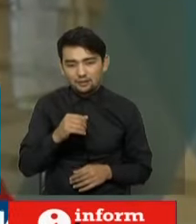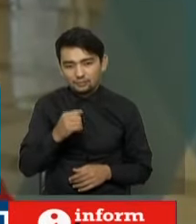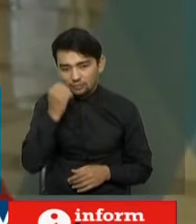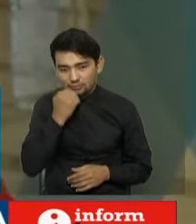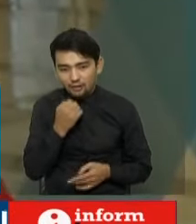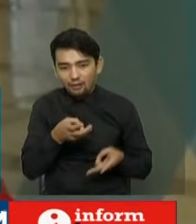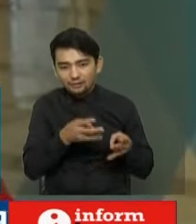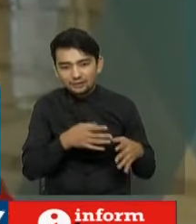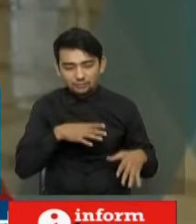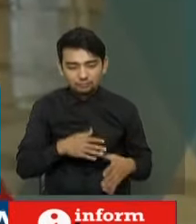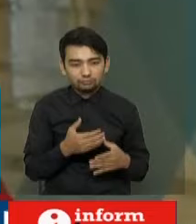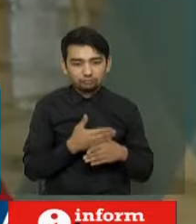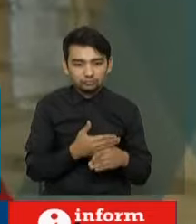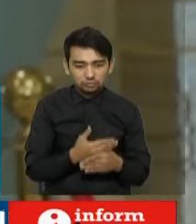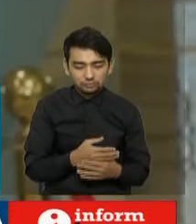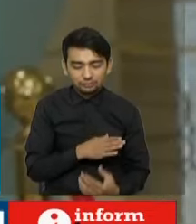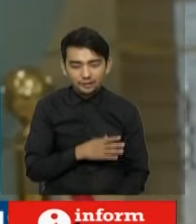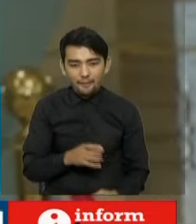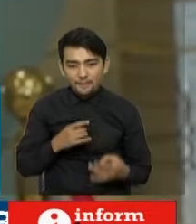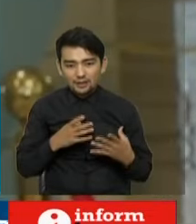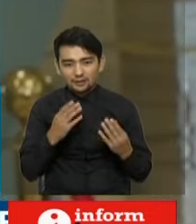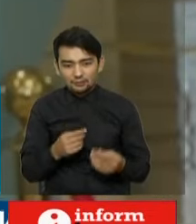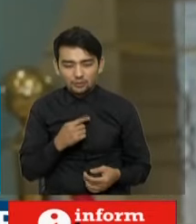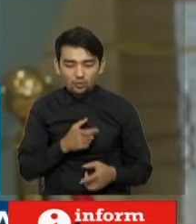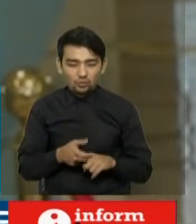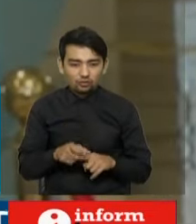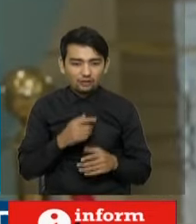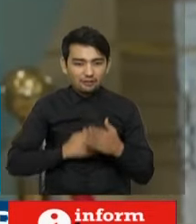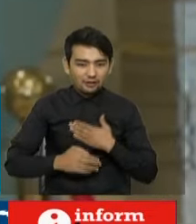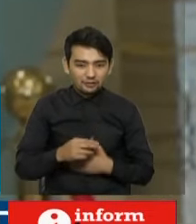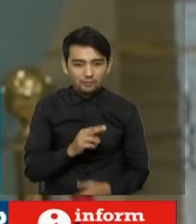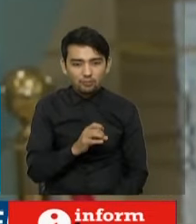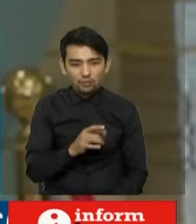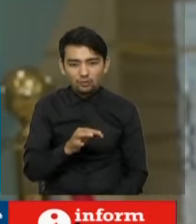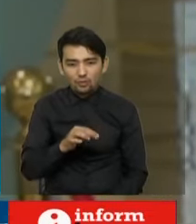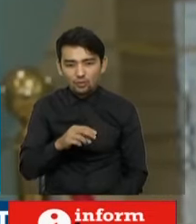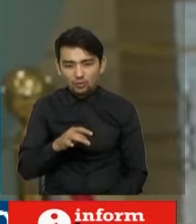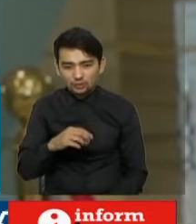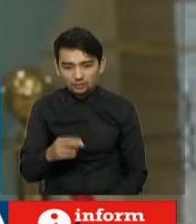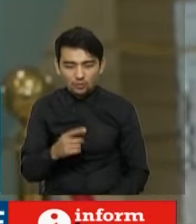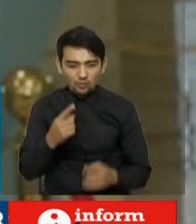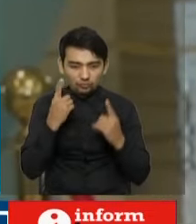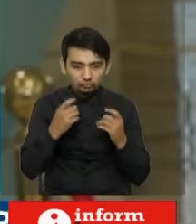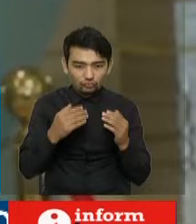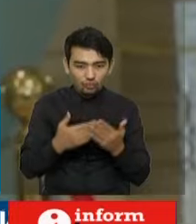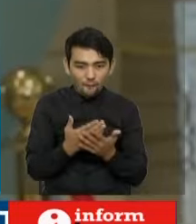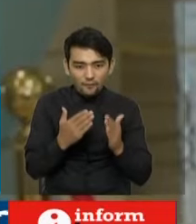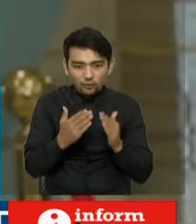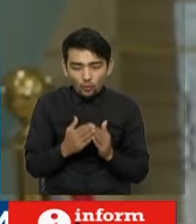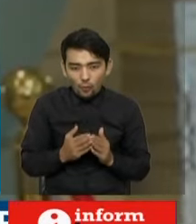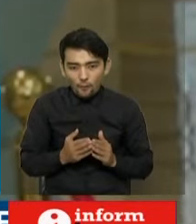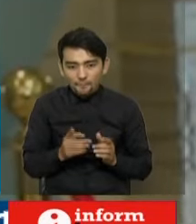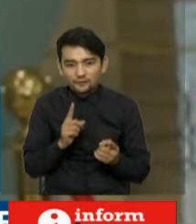что в канун такого праздника более 2000 подгорцев встречают в новом комфортном жилье,